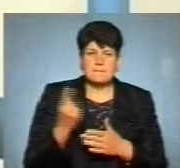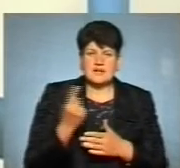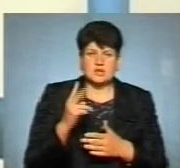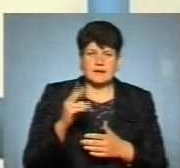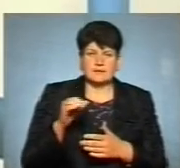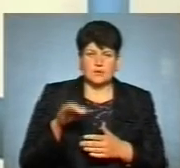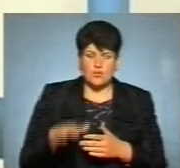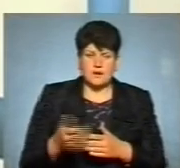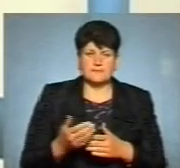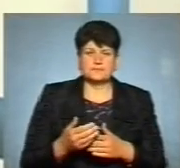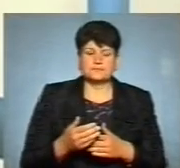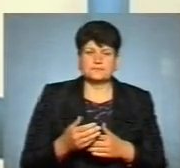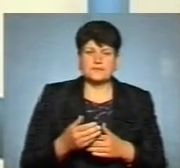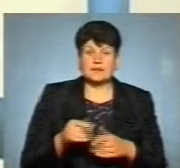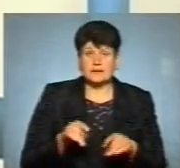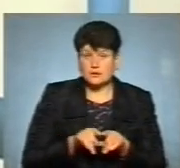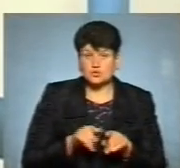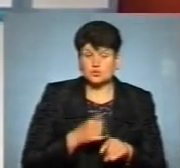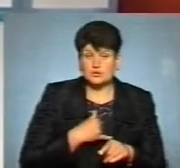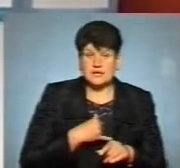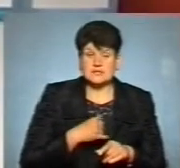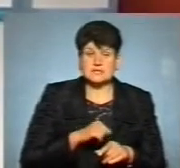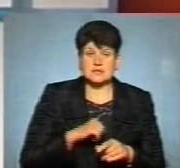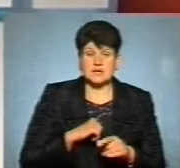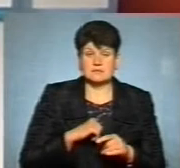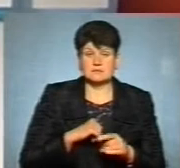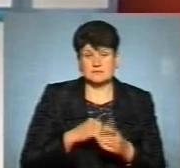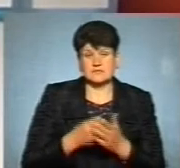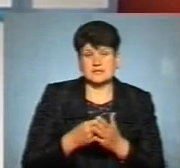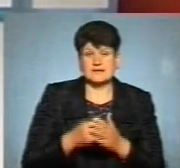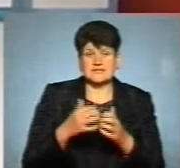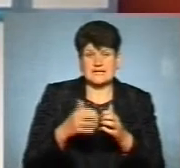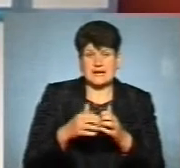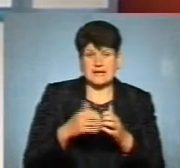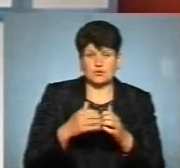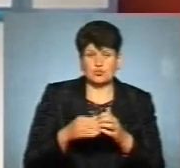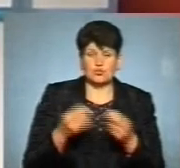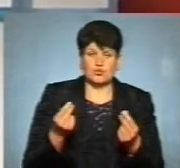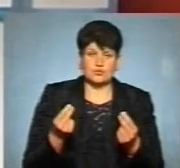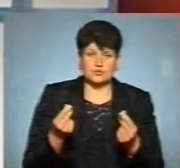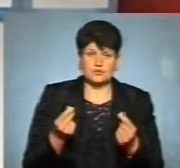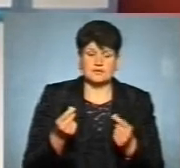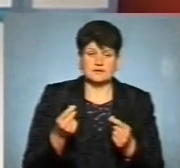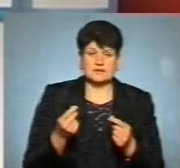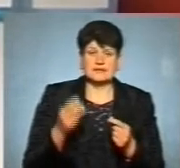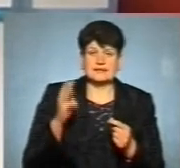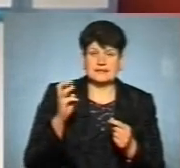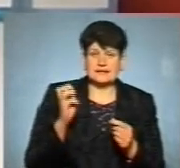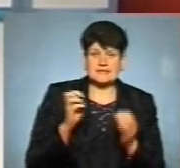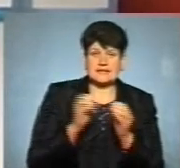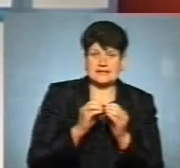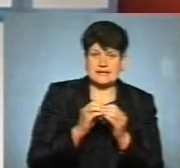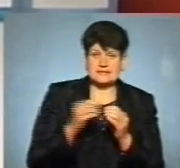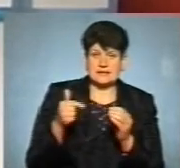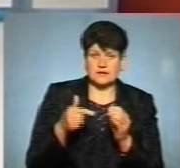категорії атестації. Так що в нас найнижча ціна, в середньому по оздоровчих закладах у нас ціна буде від 310